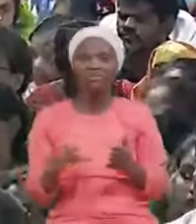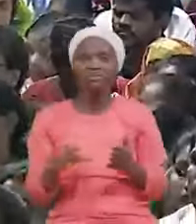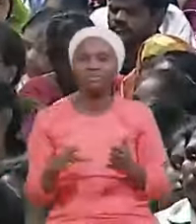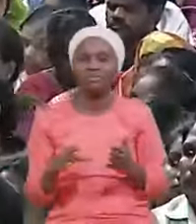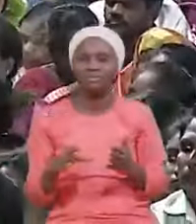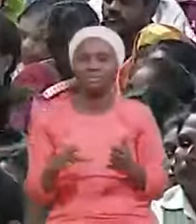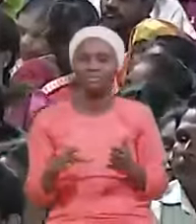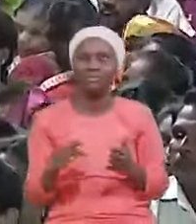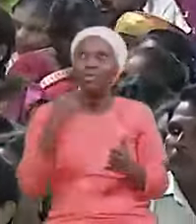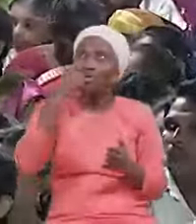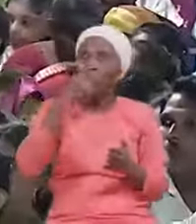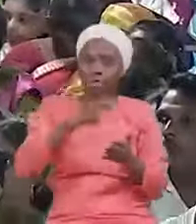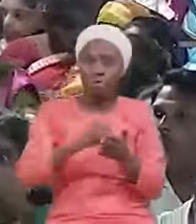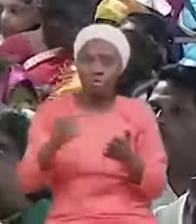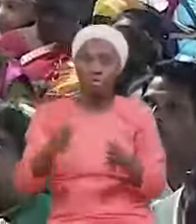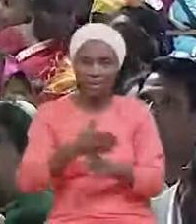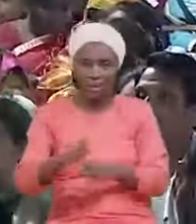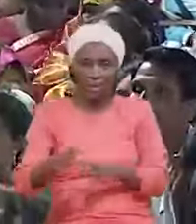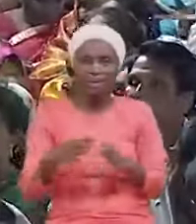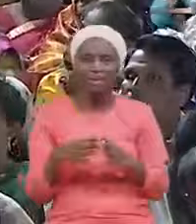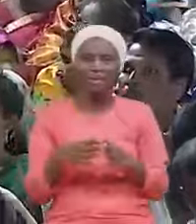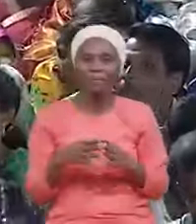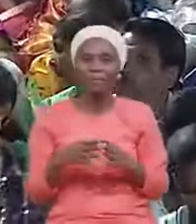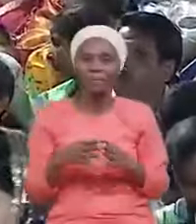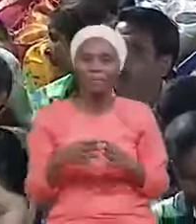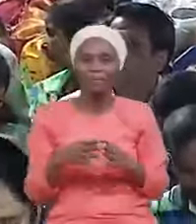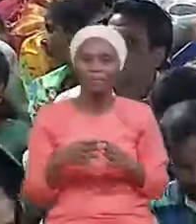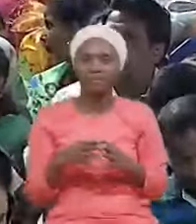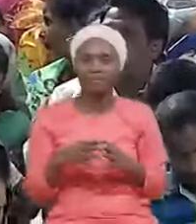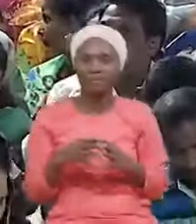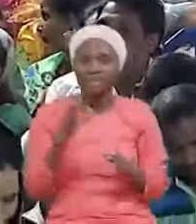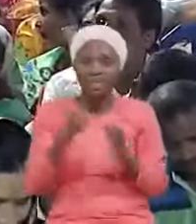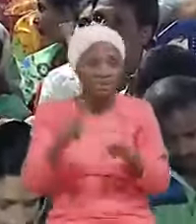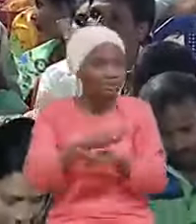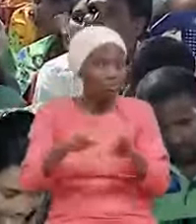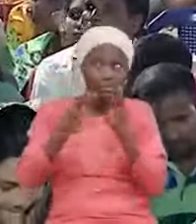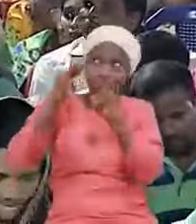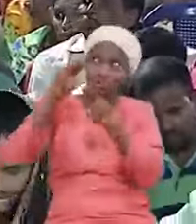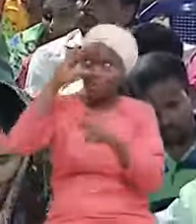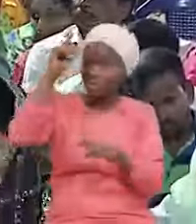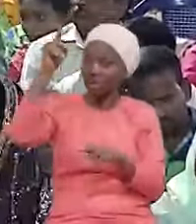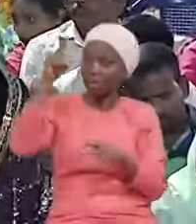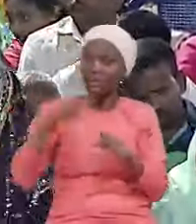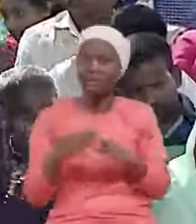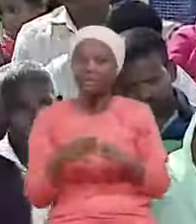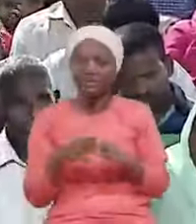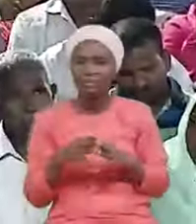పాపాలు తీసుకెళ్లిపోతుంది. అది తొలగించేస్తుంది. If you don't behold him, మీరు గనక ఆయనకి ఇదిగో అనుకోకపోతే, you don't behold